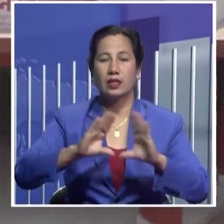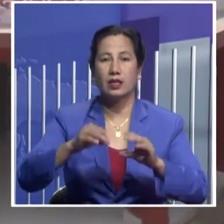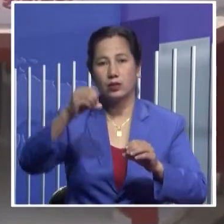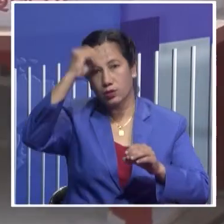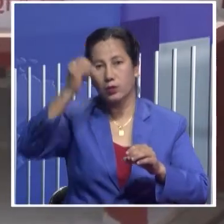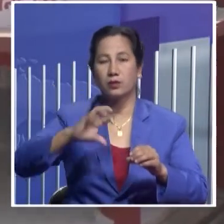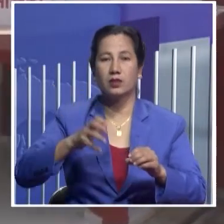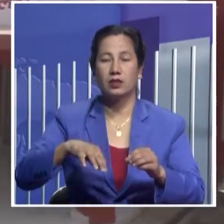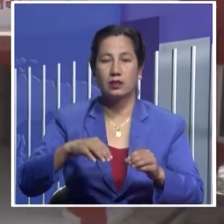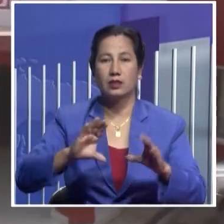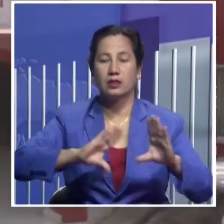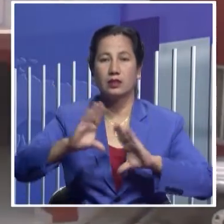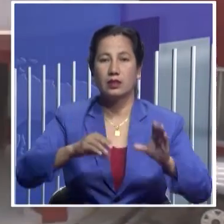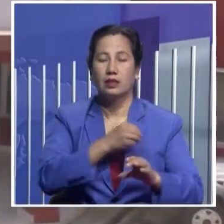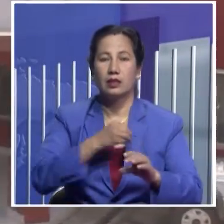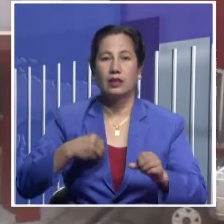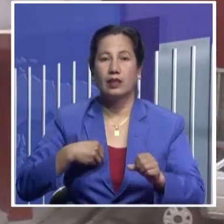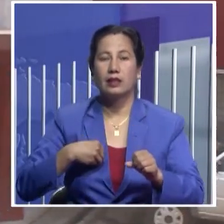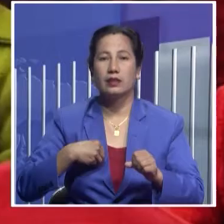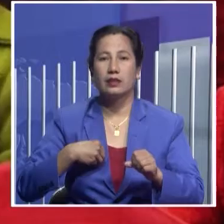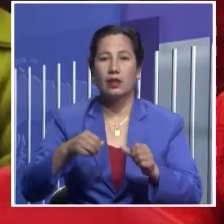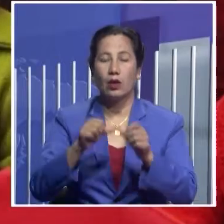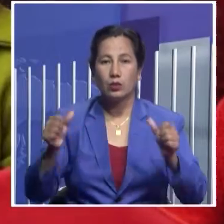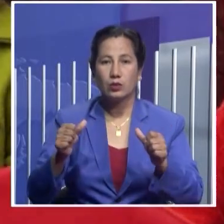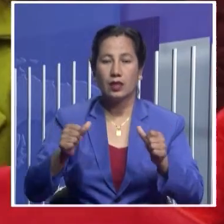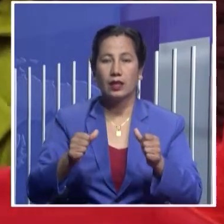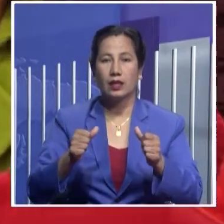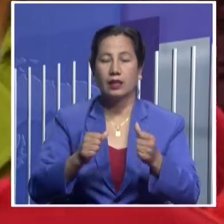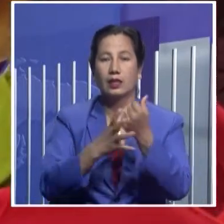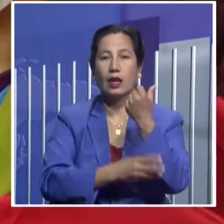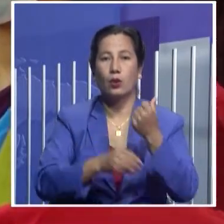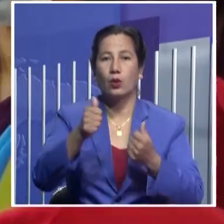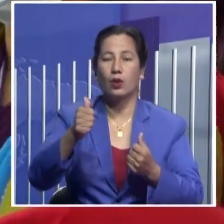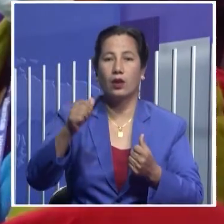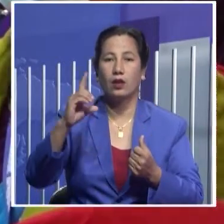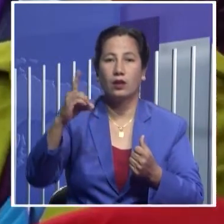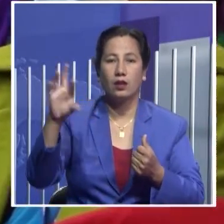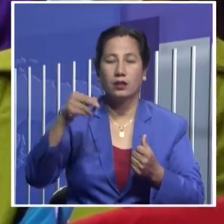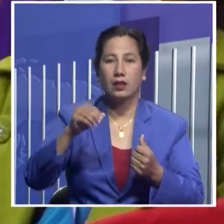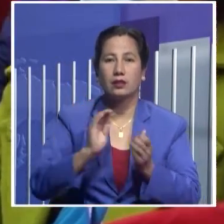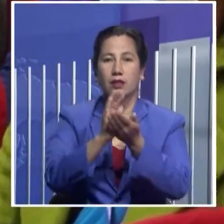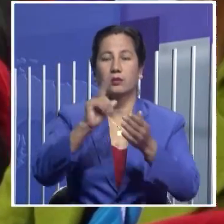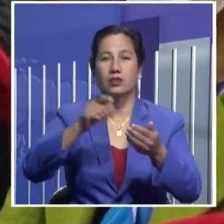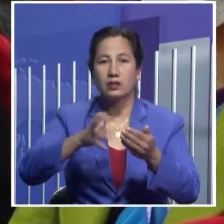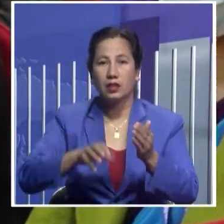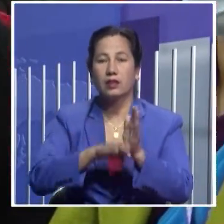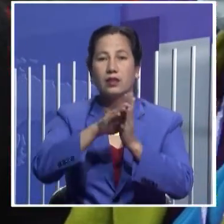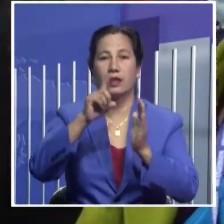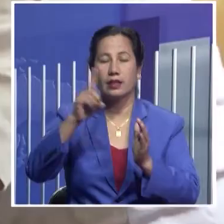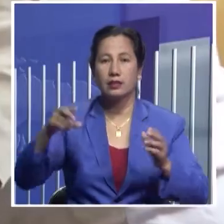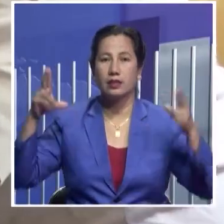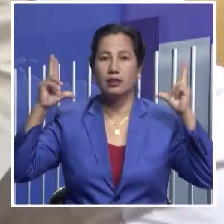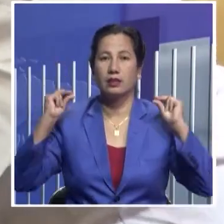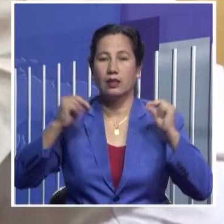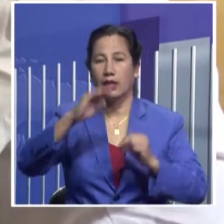सुदूरपश्चिम प्रदेशका निर्देशक डाक्टर गुणराज अवस्थीका अनुसार ग्रामीण अल्ट्रासाउन्ड सेवा प्रदान गर्नका लागि प्रत्येक स्थानीय तहका एक एकजना नर्सलाई